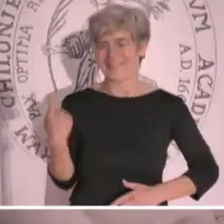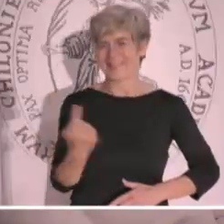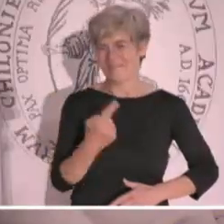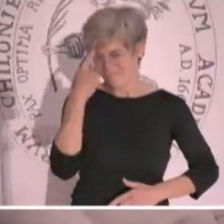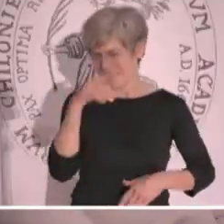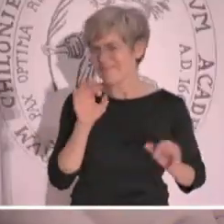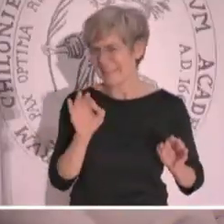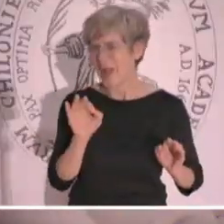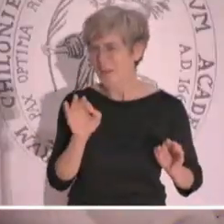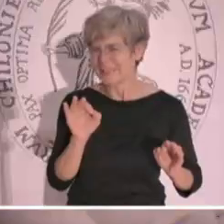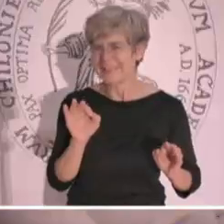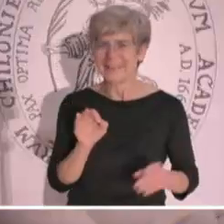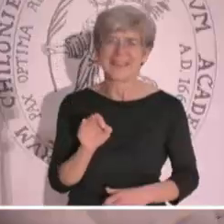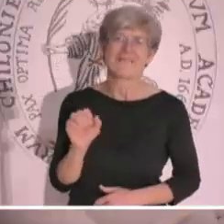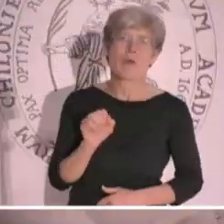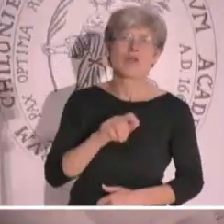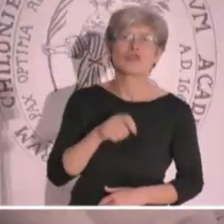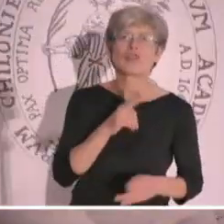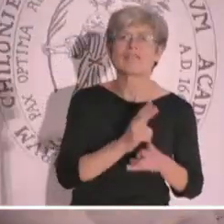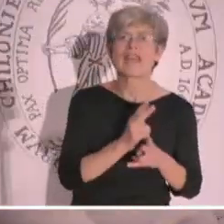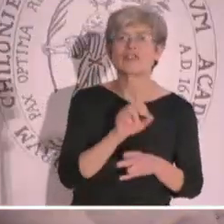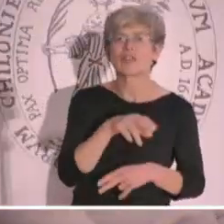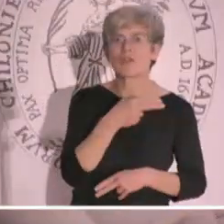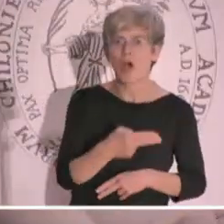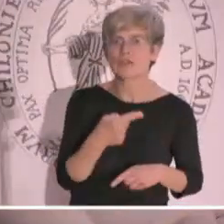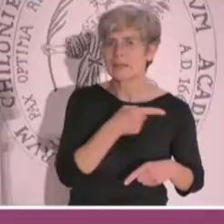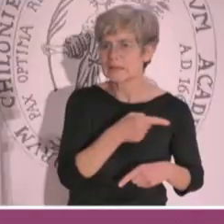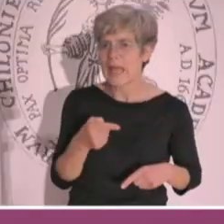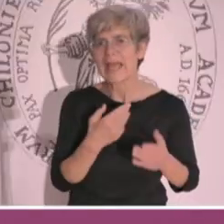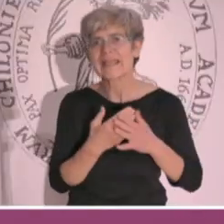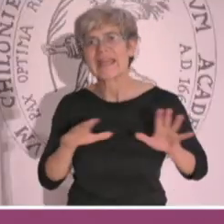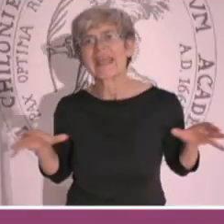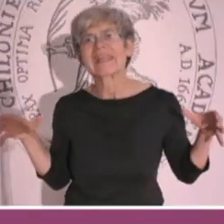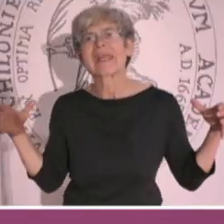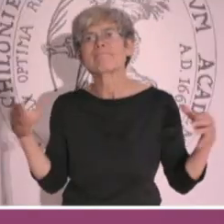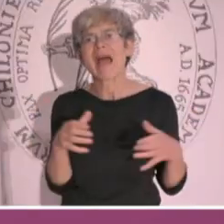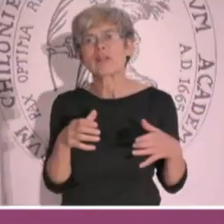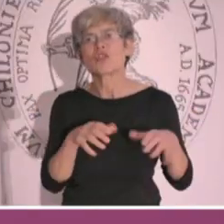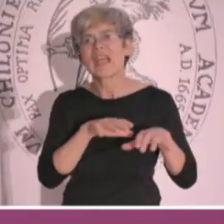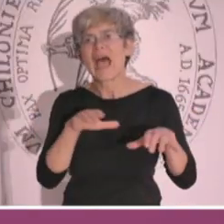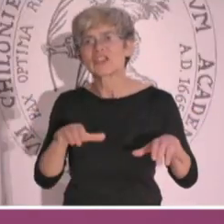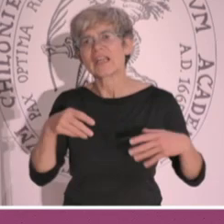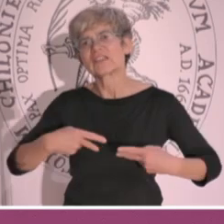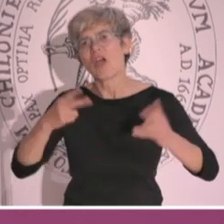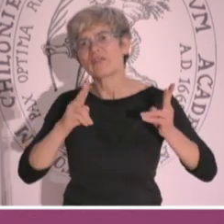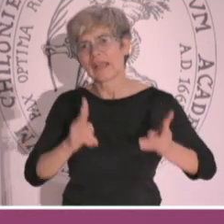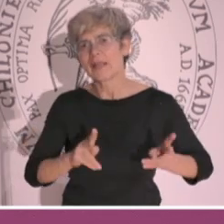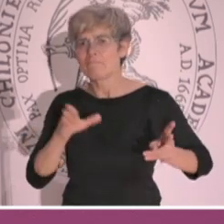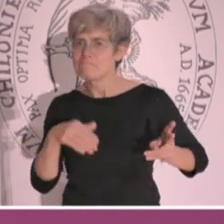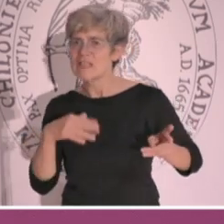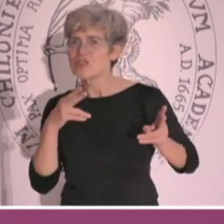genau. Das Studentenwerk Schleswig-Holstein wird nämlich als gemeinnützige Anstalt des öffentlichen Rechts mit sozialem